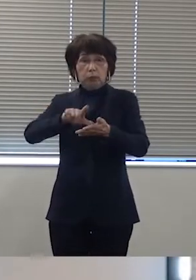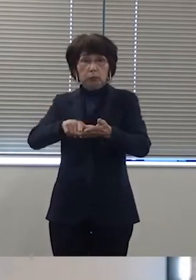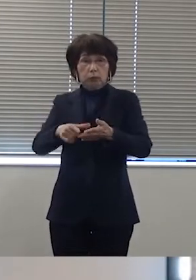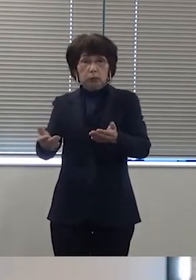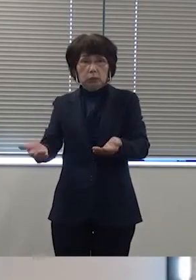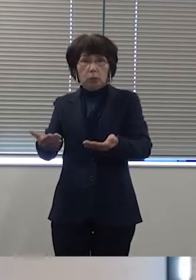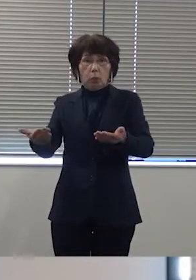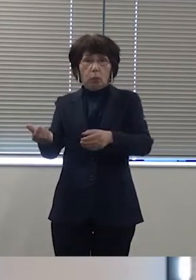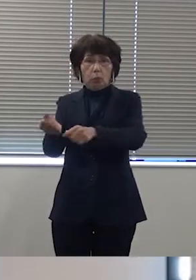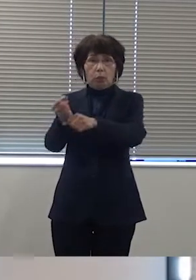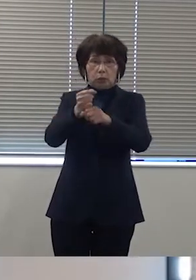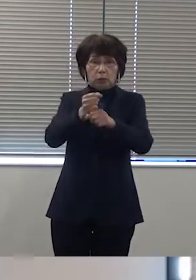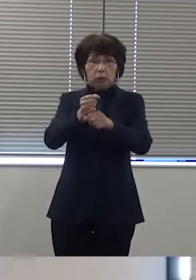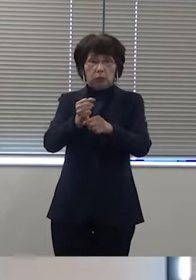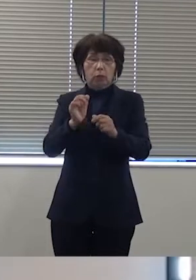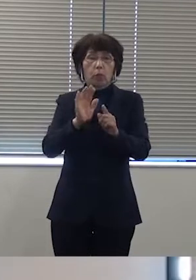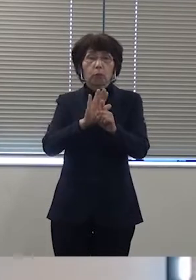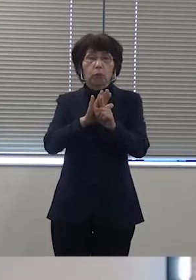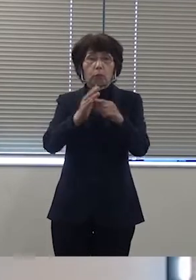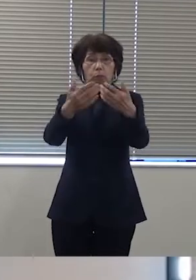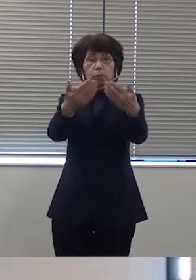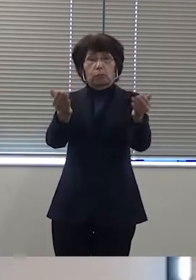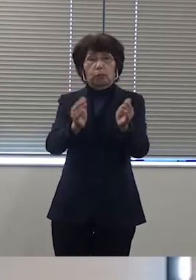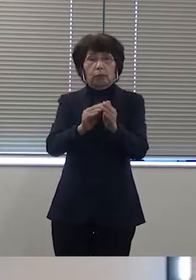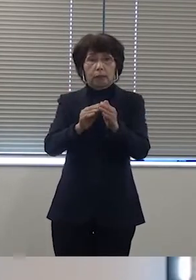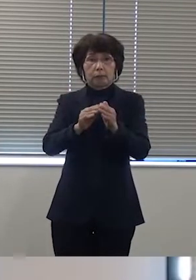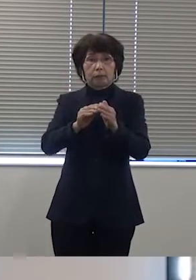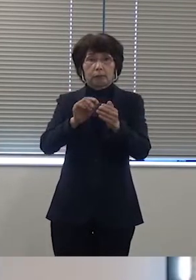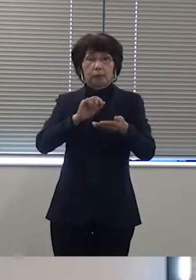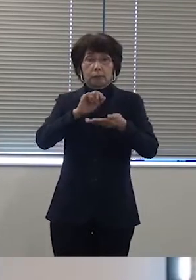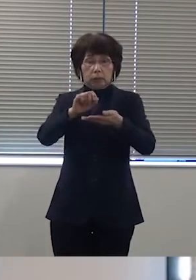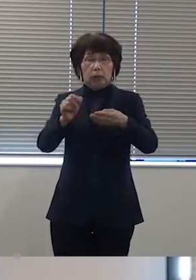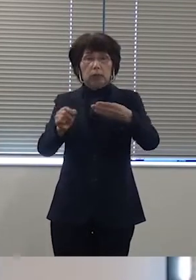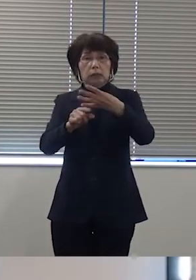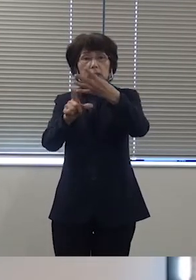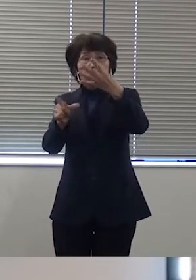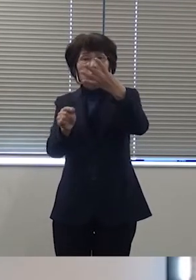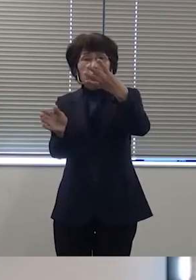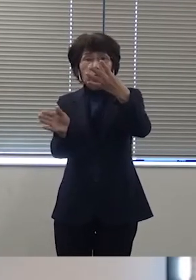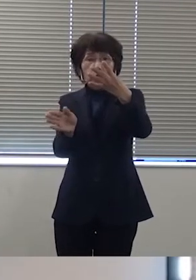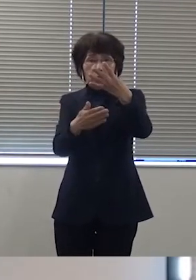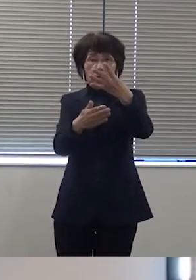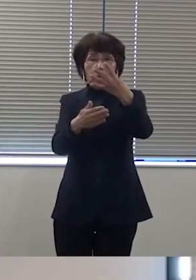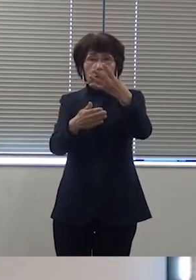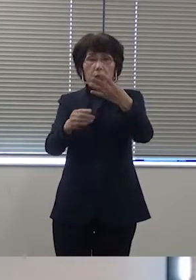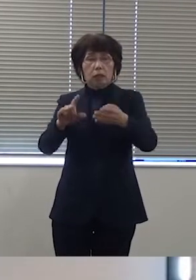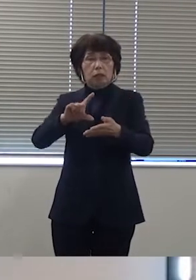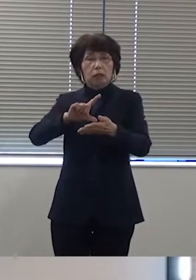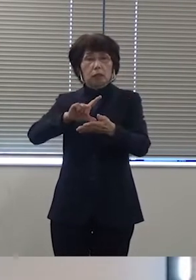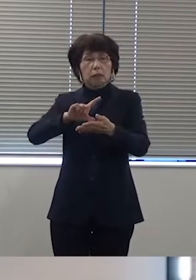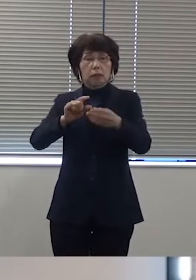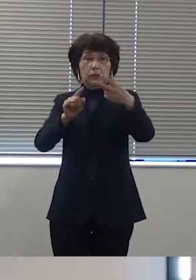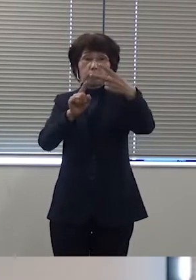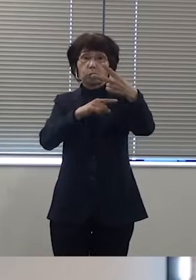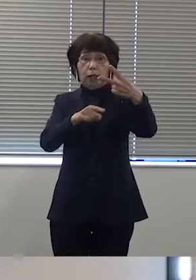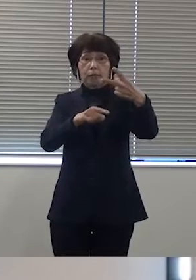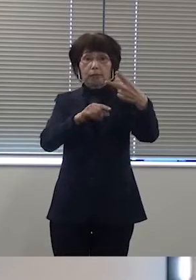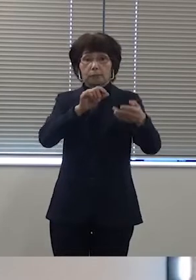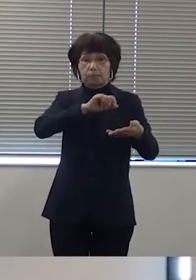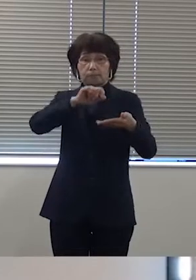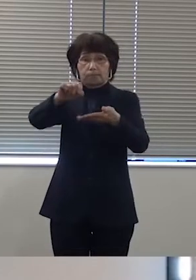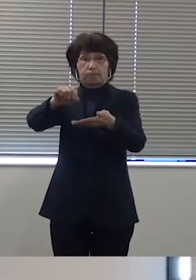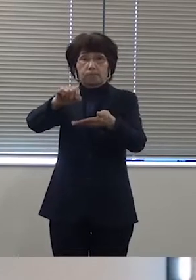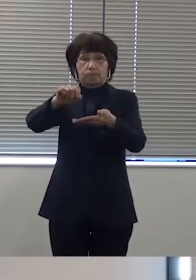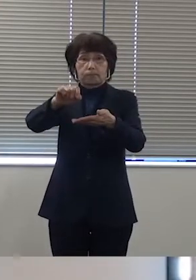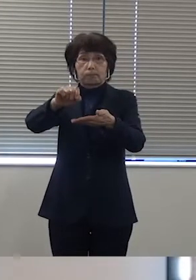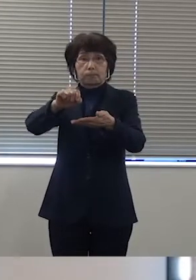しましたので、4月から高知で始まってにあります、地域おこし協力隊を2名ですね、この美馬瀬学者